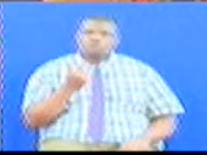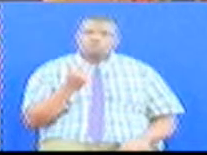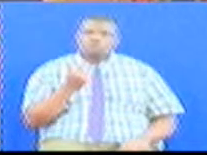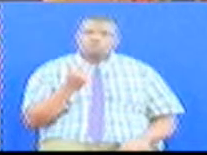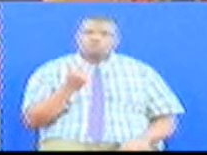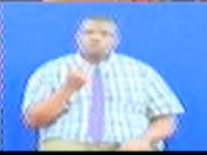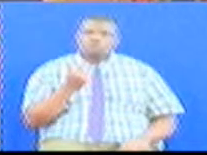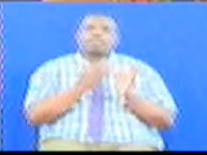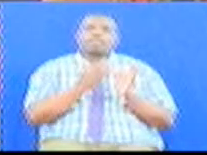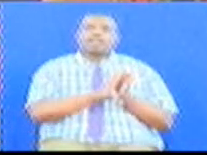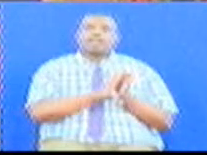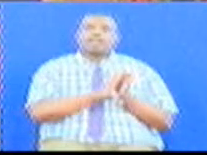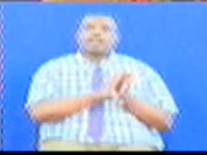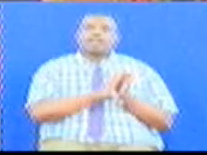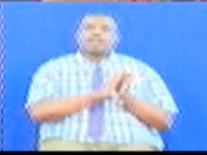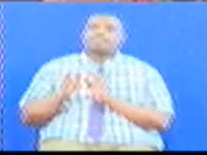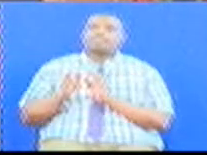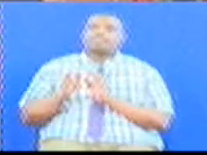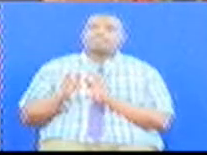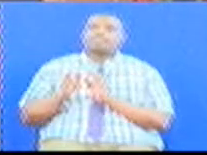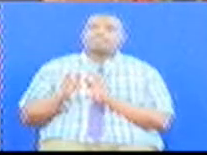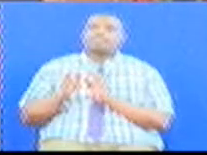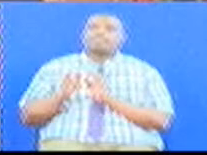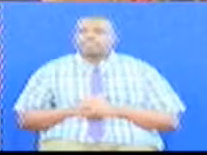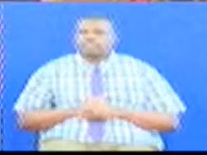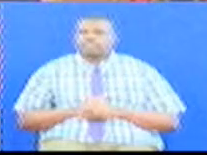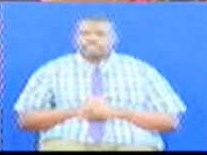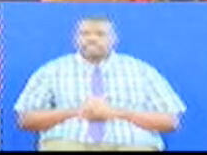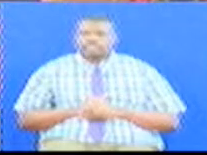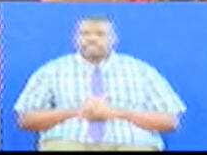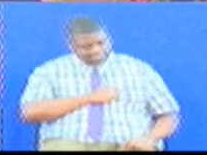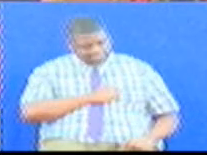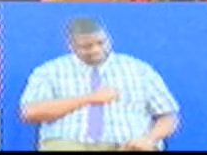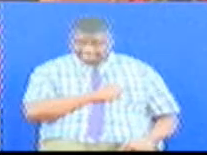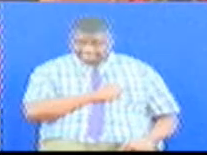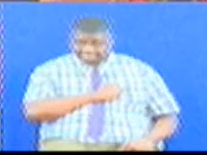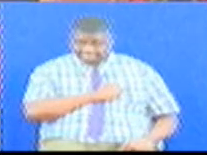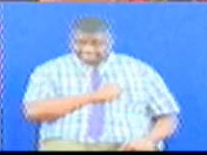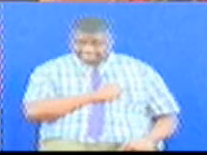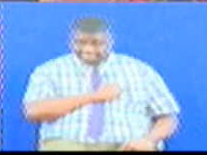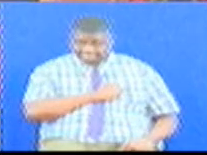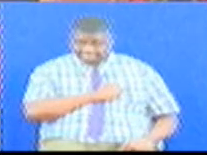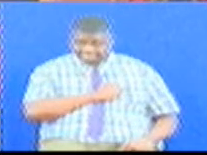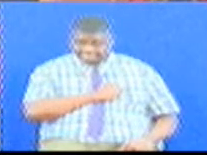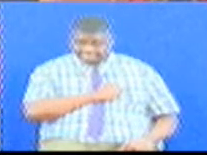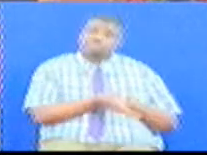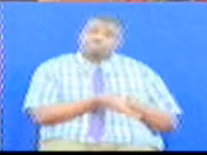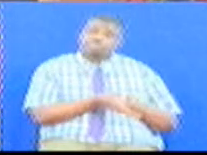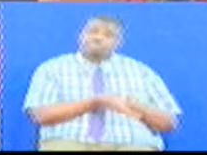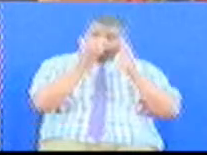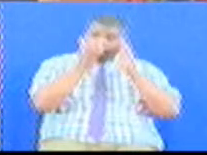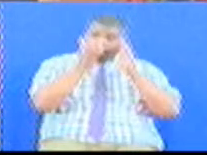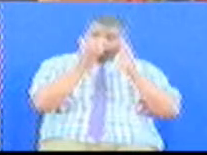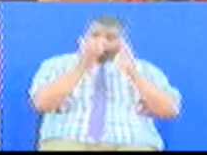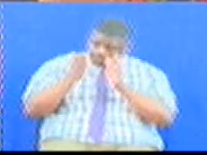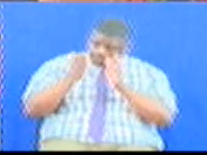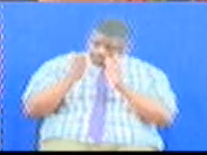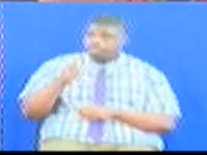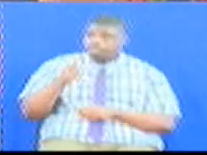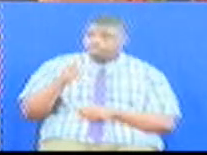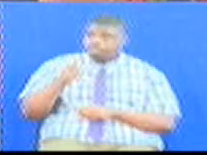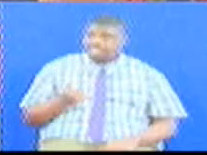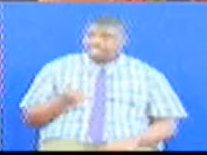na kuombeana mema. Lakini Mheshimiwa Naibu Spika, inasikitisha sana pale unapoona binadamu ambaye ni Mtanzania ana